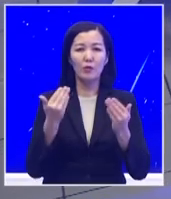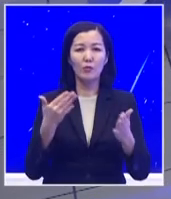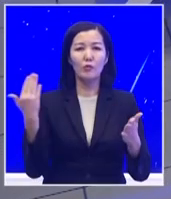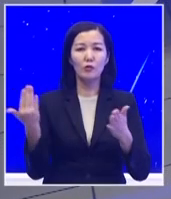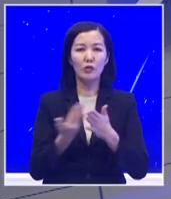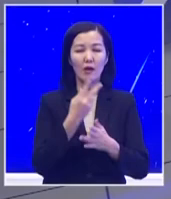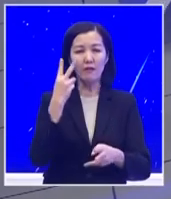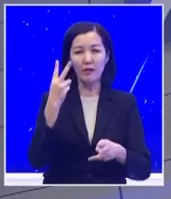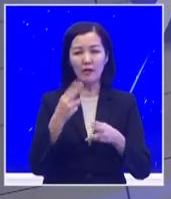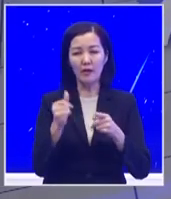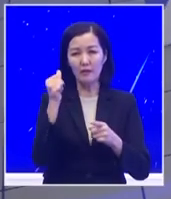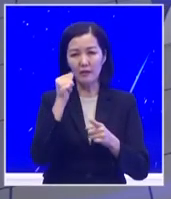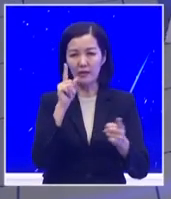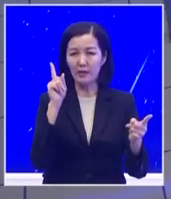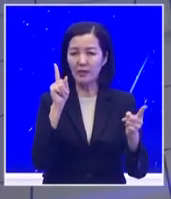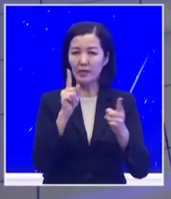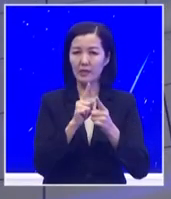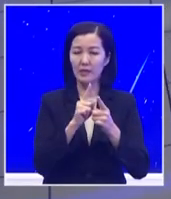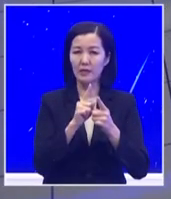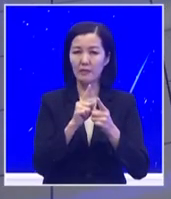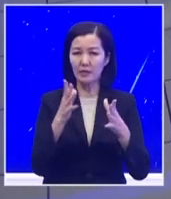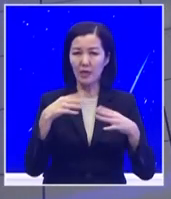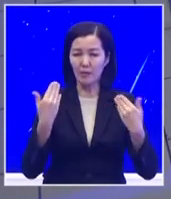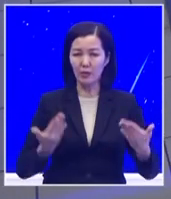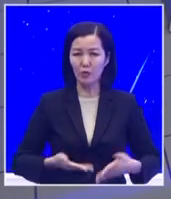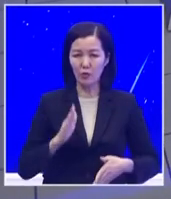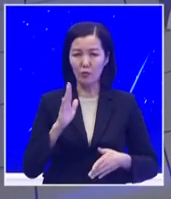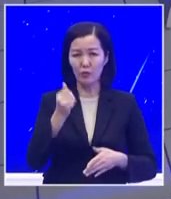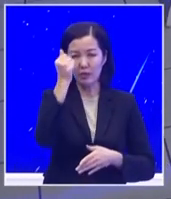Бүгінге келіп түскен ақпараттар легі осындай. Назарларыңызға рахмет. Келесі эфирде